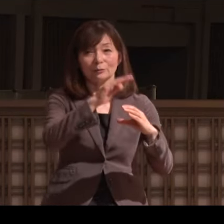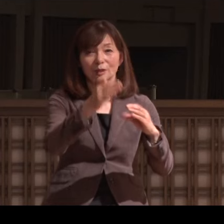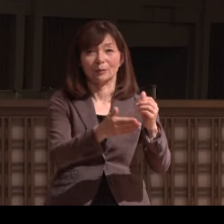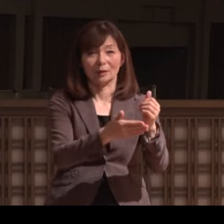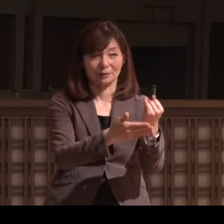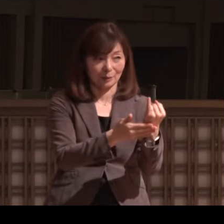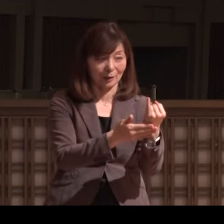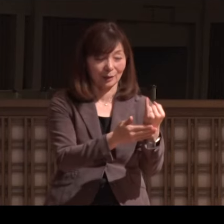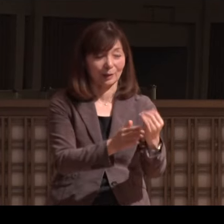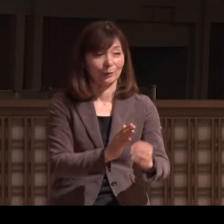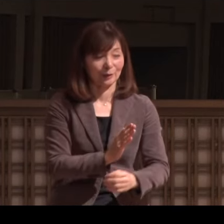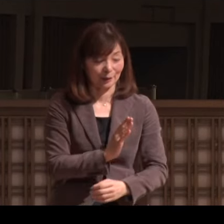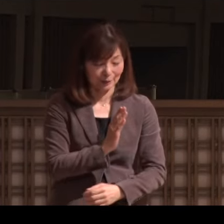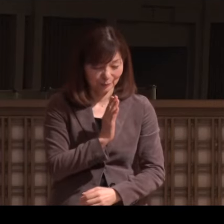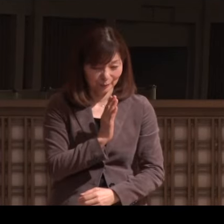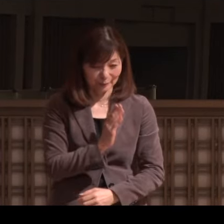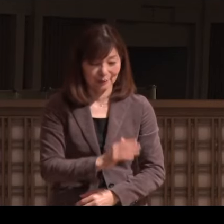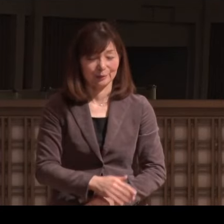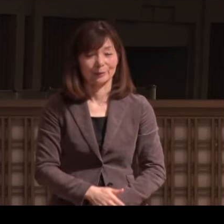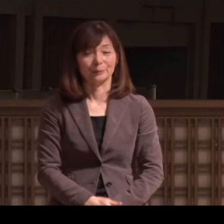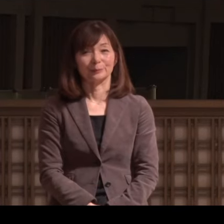までお願いいたします